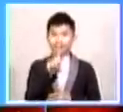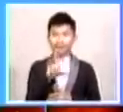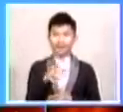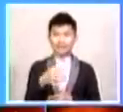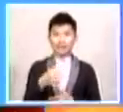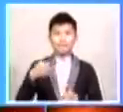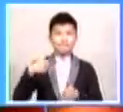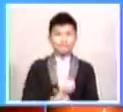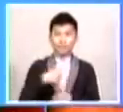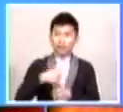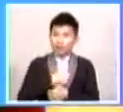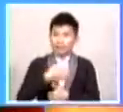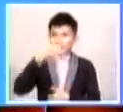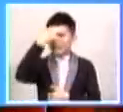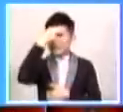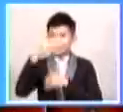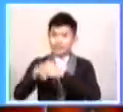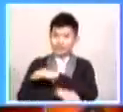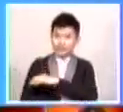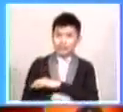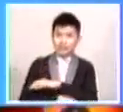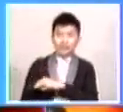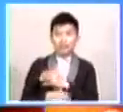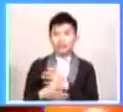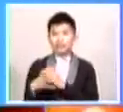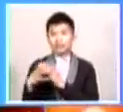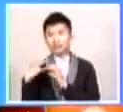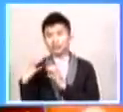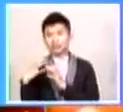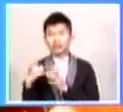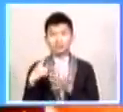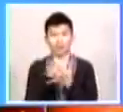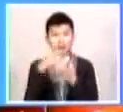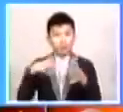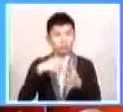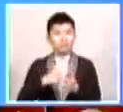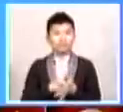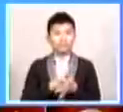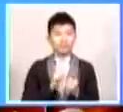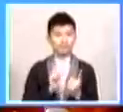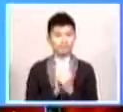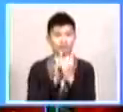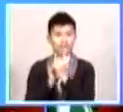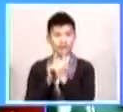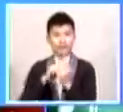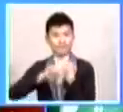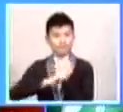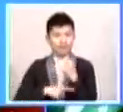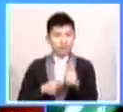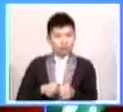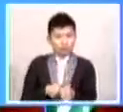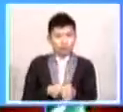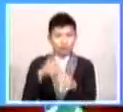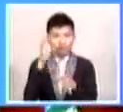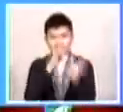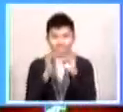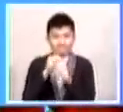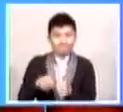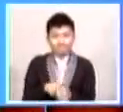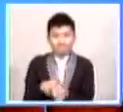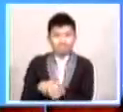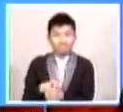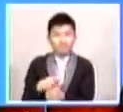的沉痛，那种眼看着整个党的同志都面临司法追查与追杀的